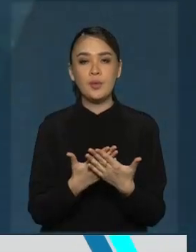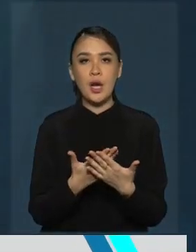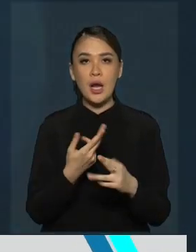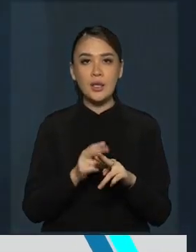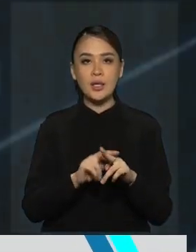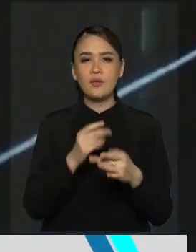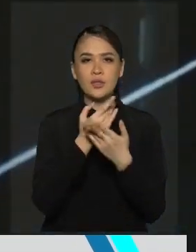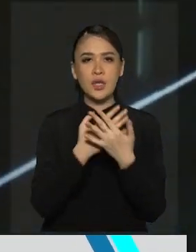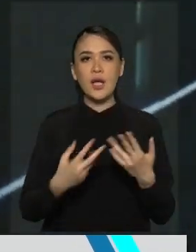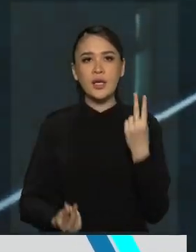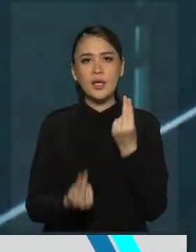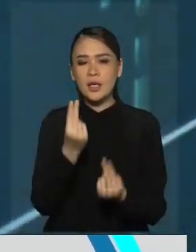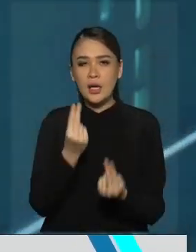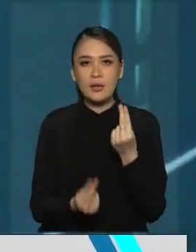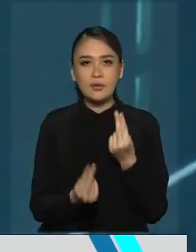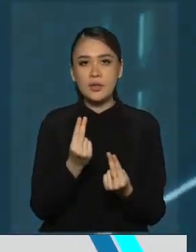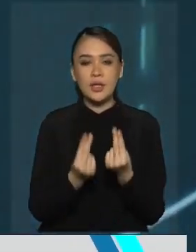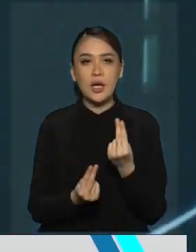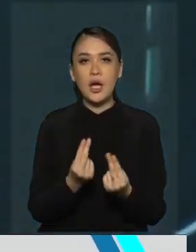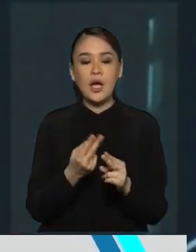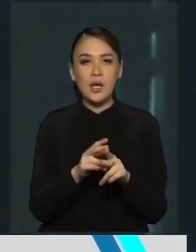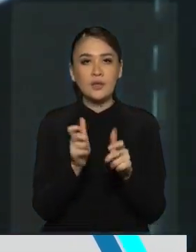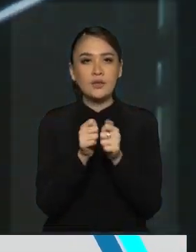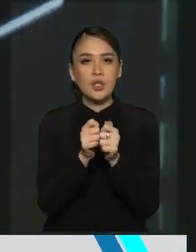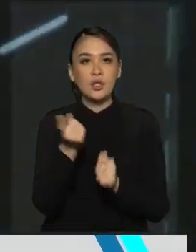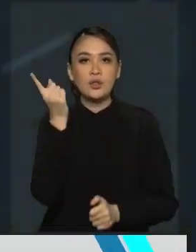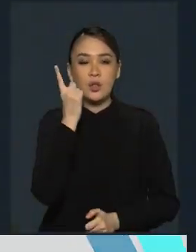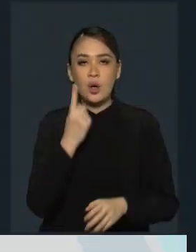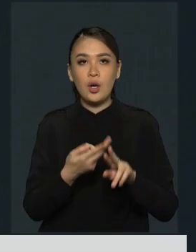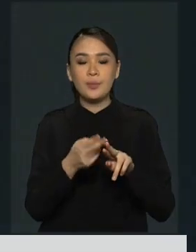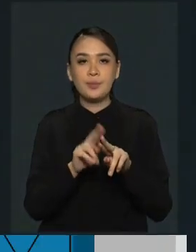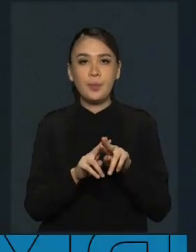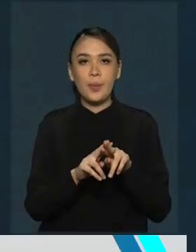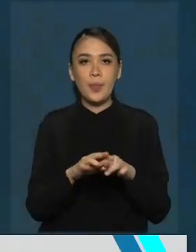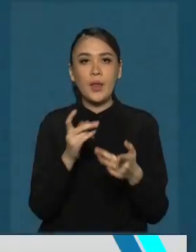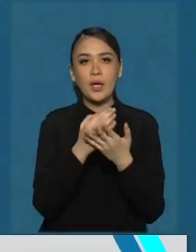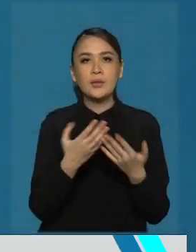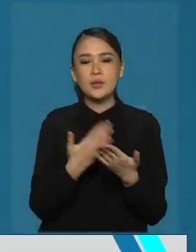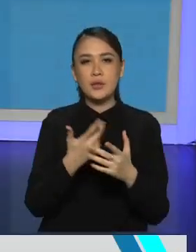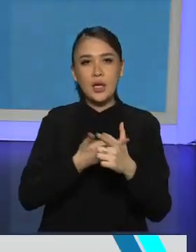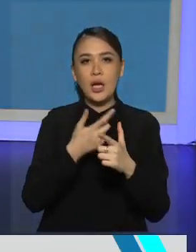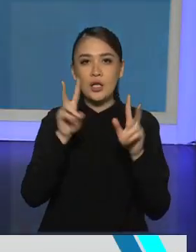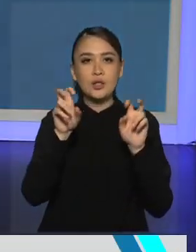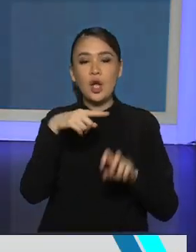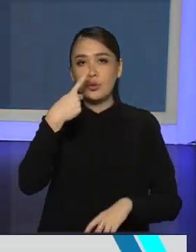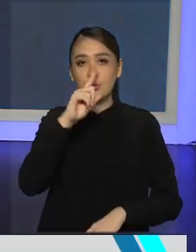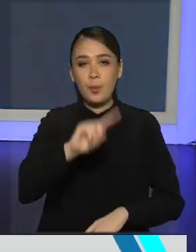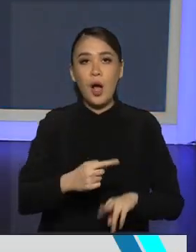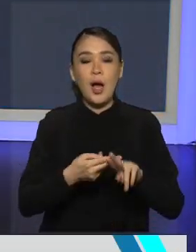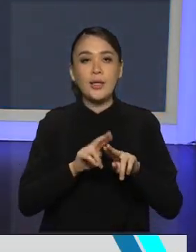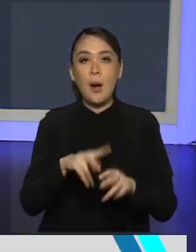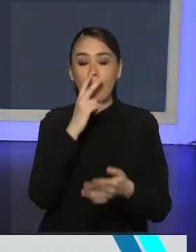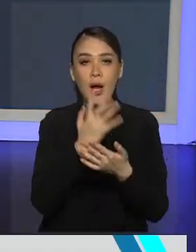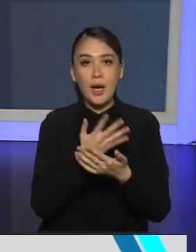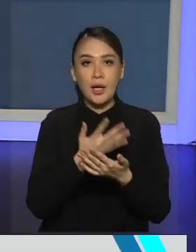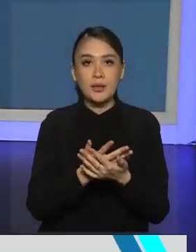всяких вот этих вот игровых приложений и так далее. Не будем мы их называть. И, как